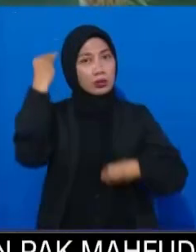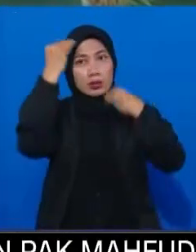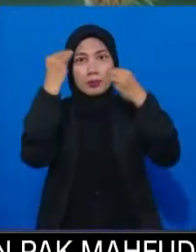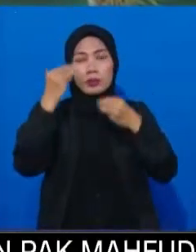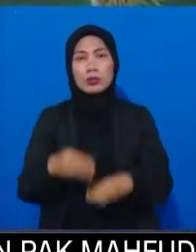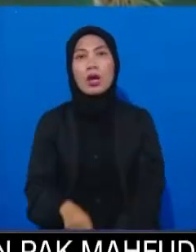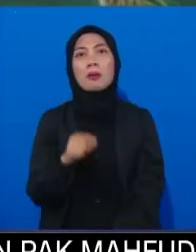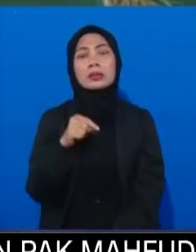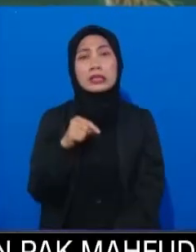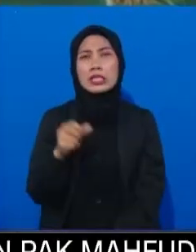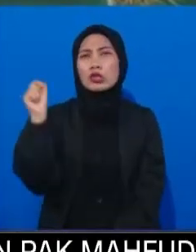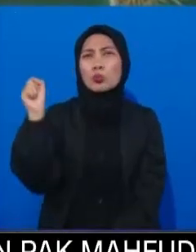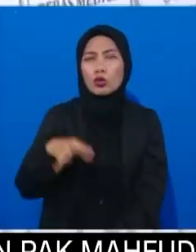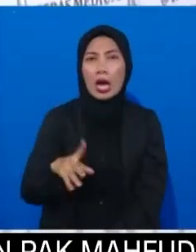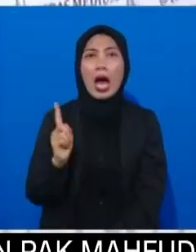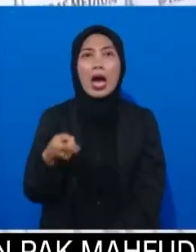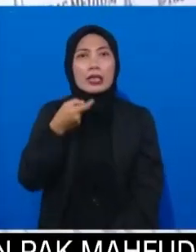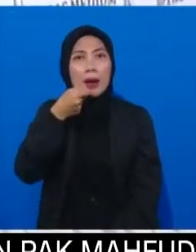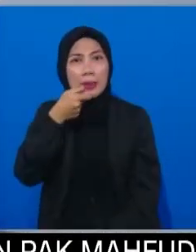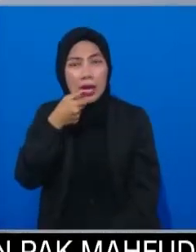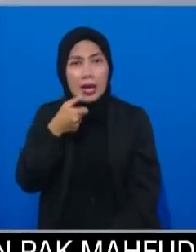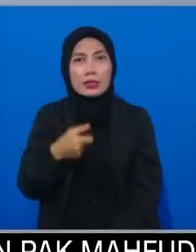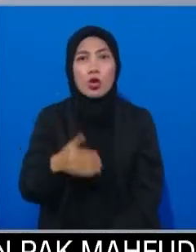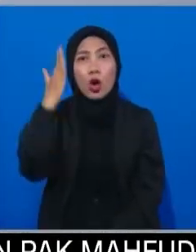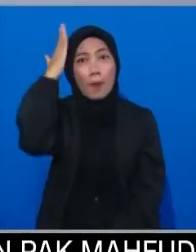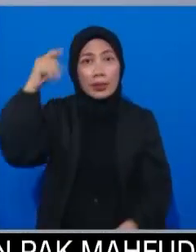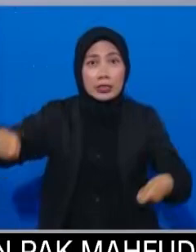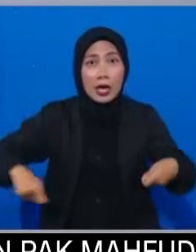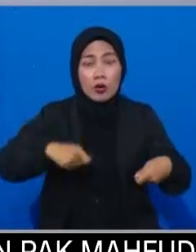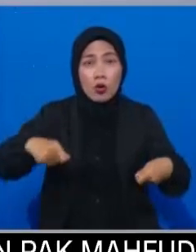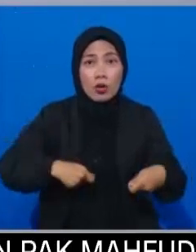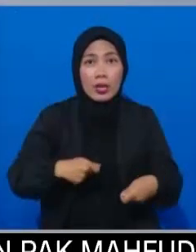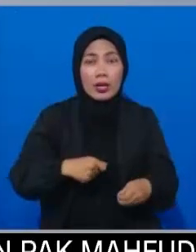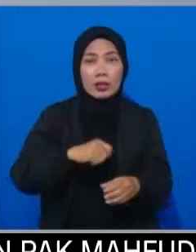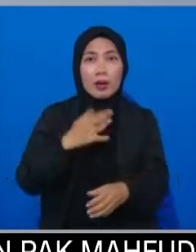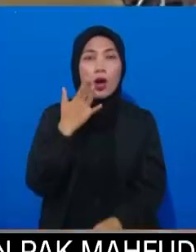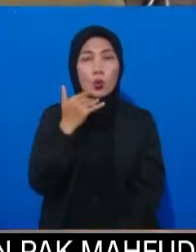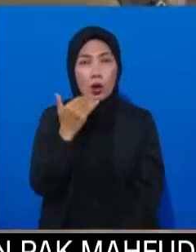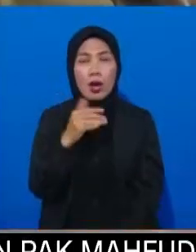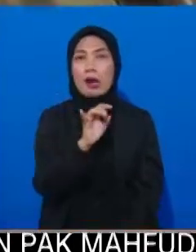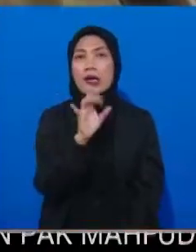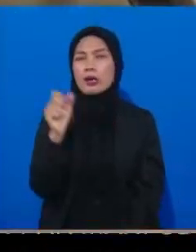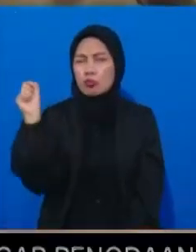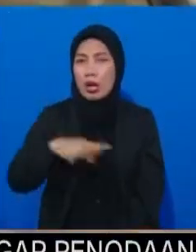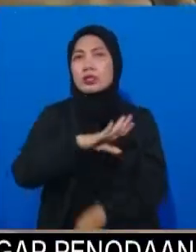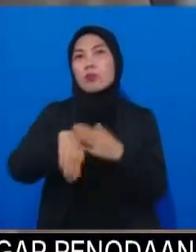lebih murah. Selain beras, Pemprov Jatim juga menyediakan minyak goreng dan gula pasir.